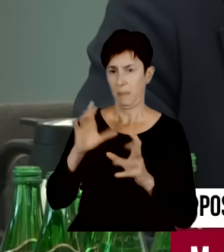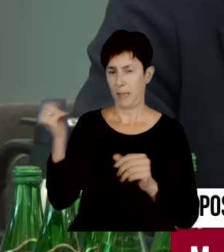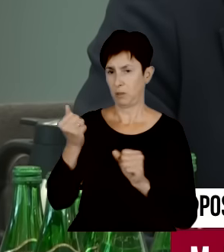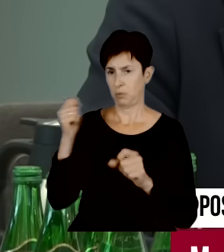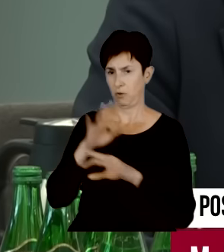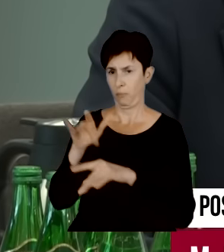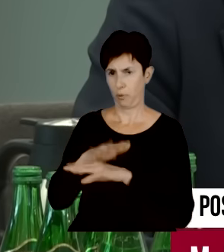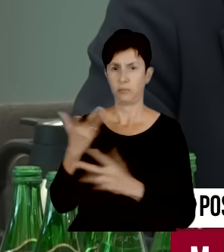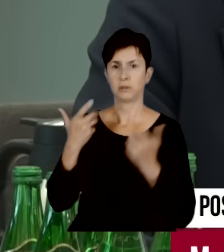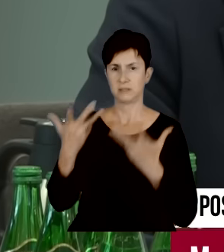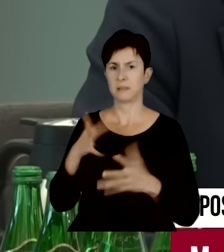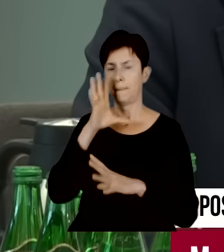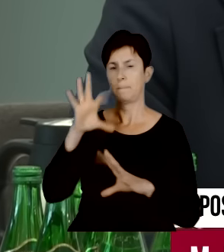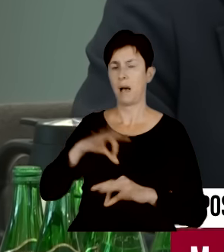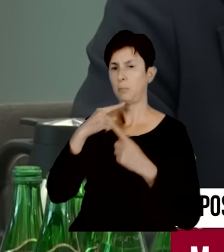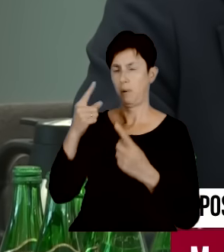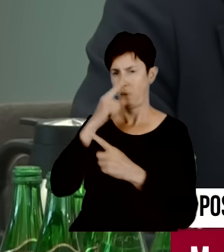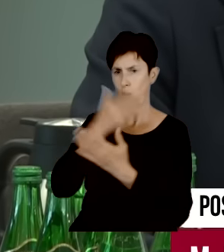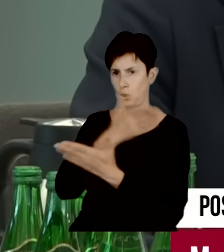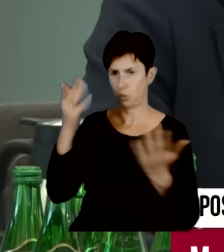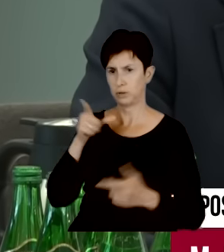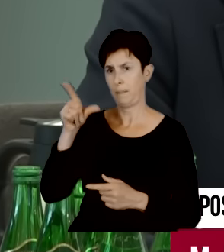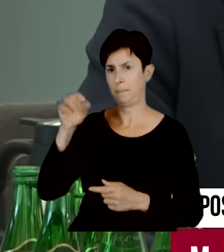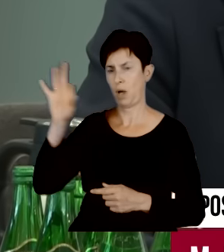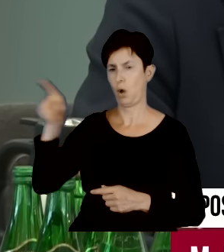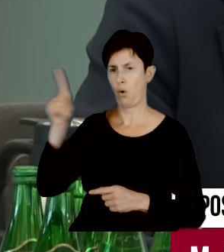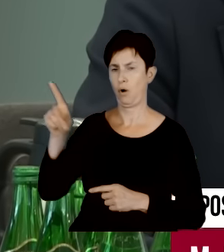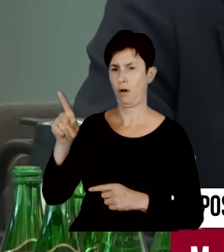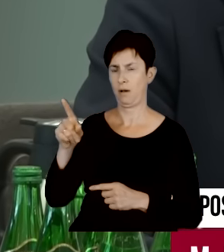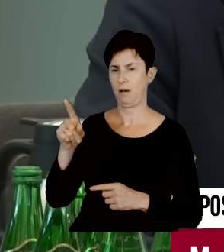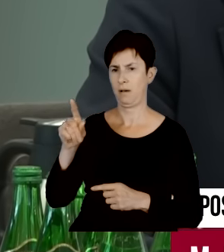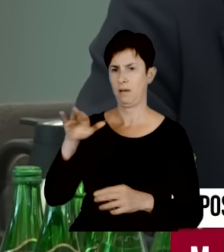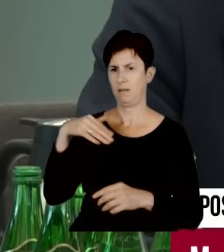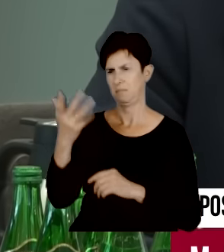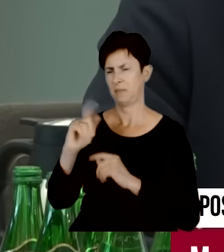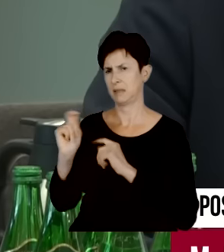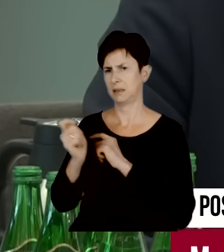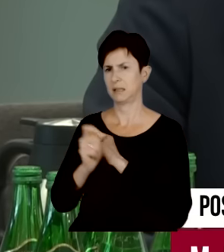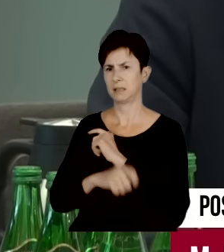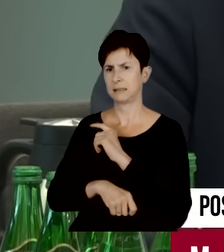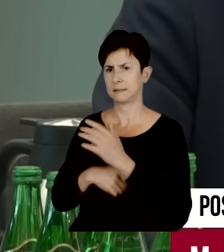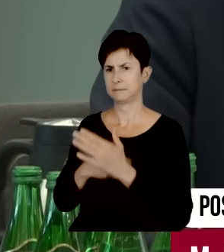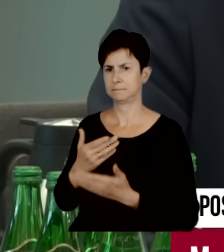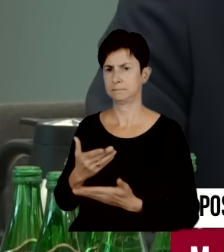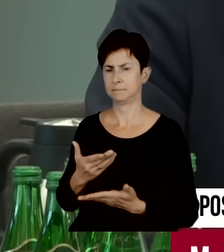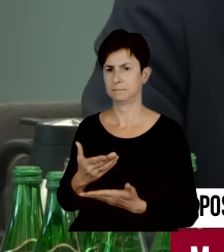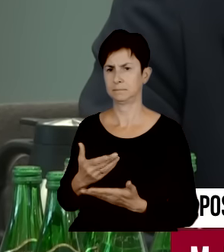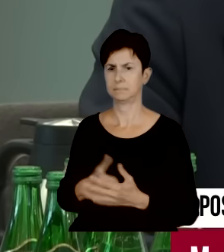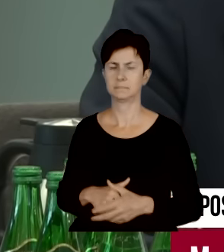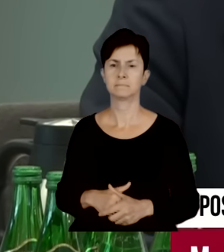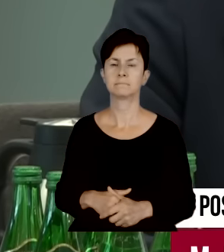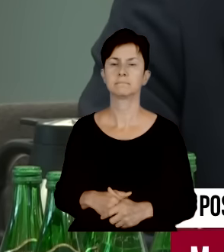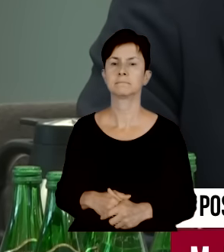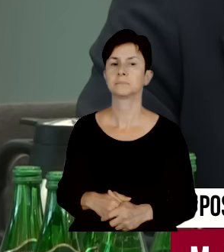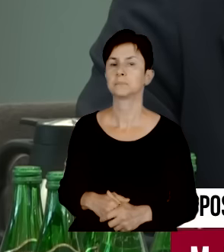publicznej że to Platforma Obywatelska wydawała później wy szan Szanowny panie dlatego